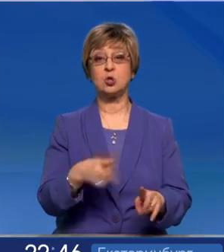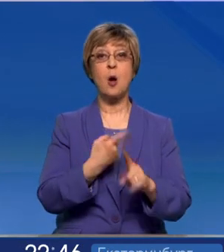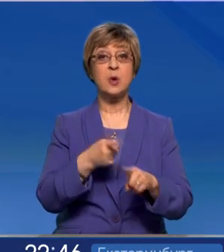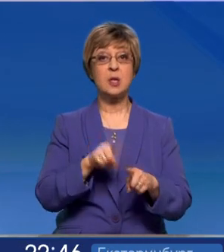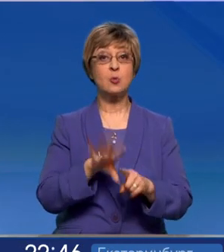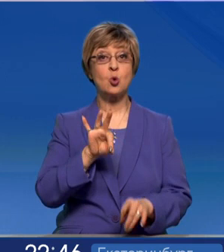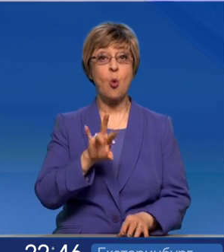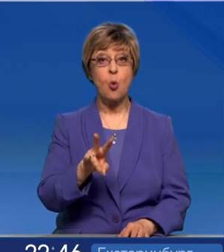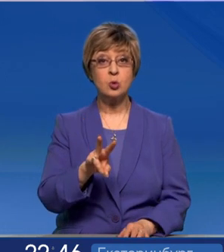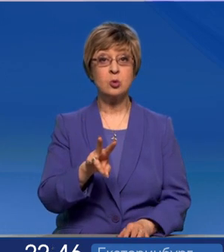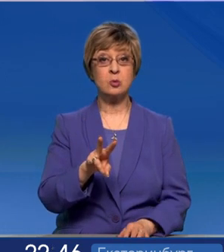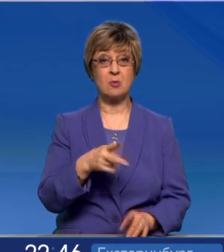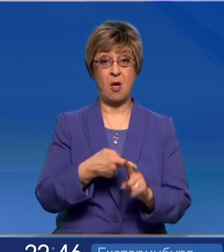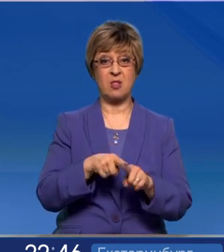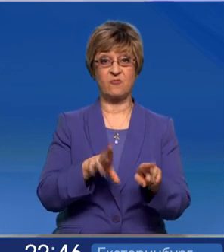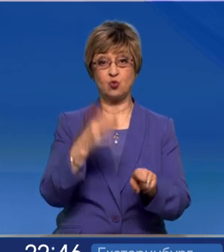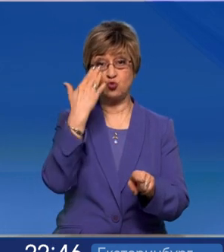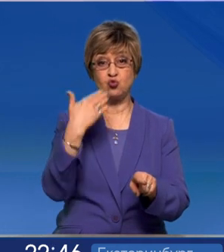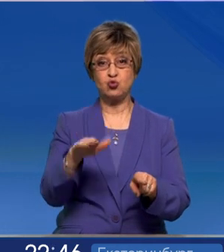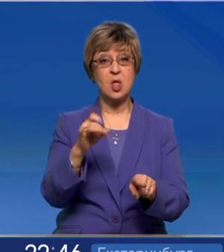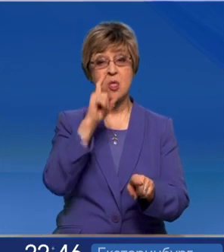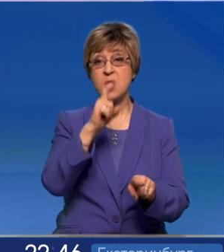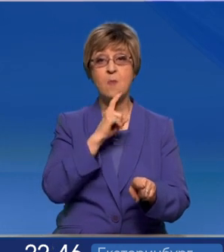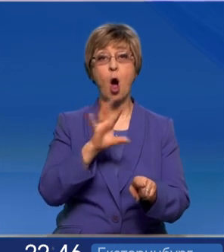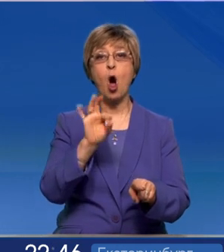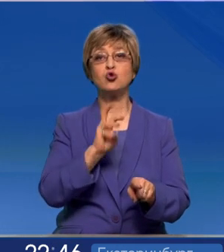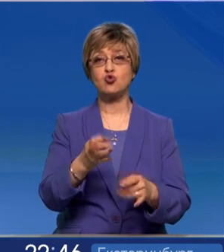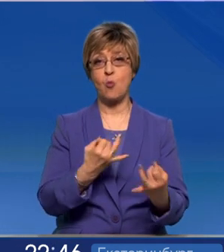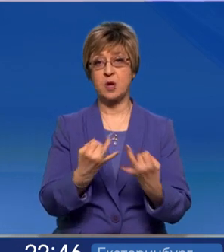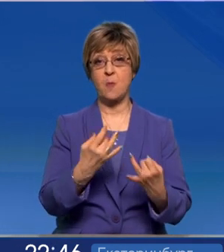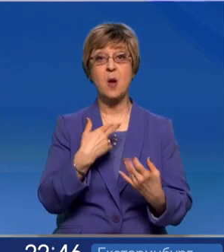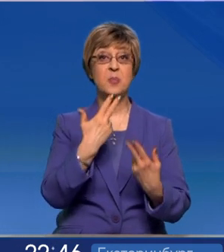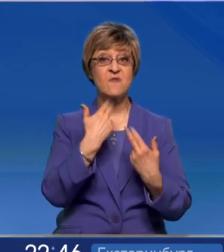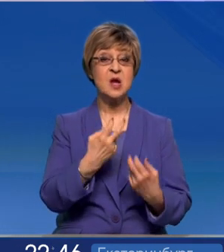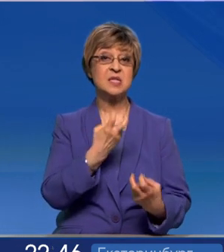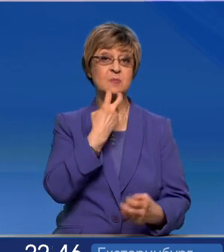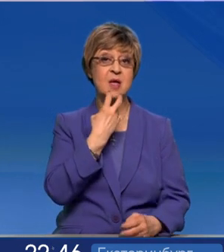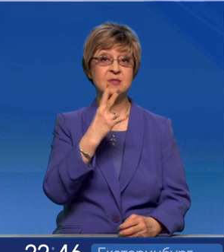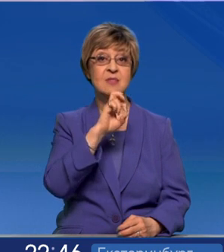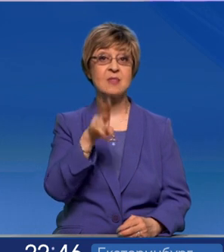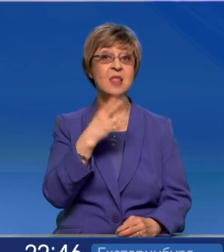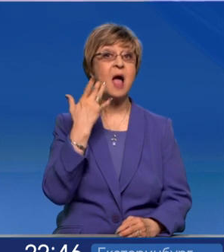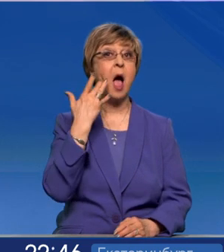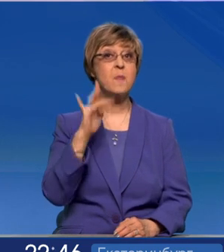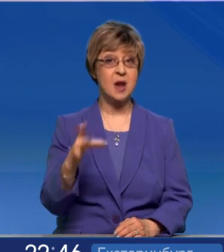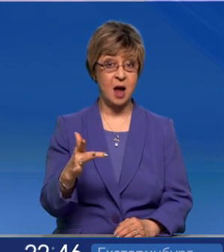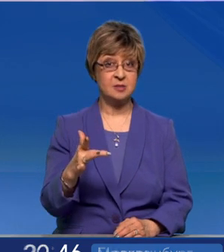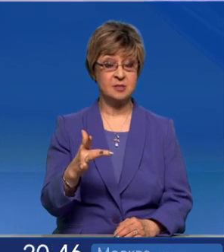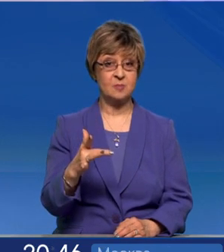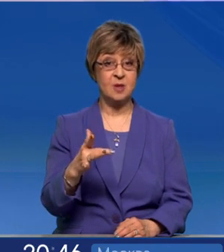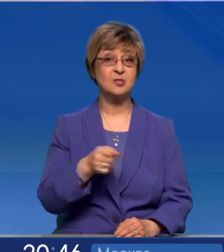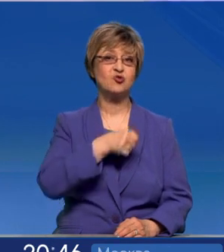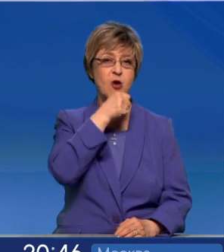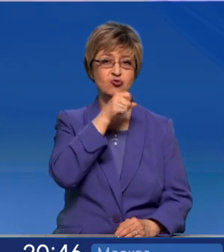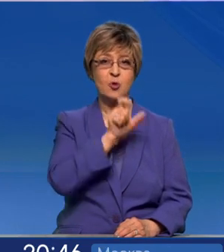этого чужд, и он просто вообще не понимает, о чем идет речь. Вот мы привыкли смеяться над американцами, ну, старшее поколение, да и мое поколение, да,